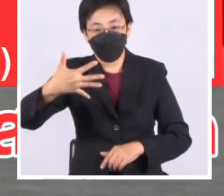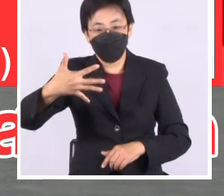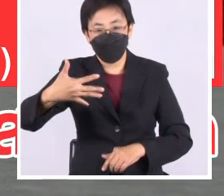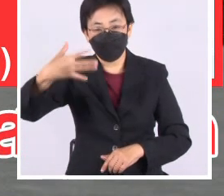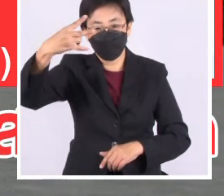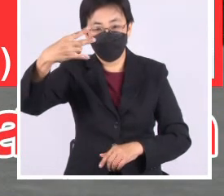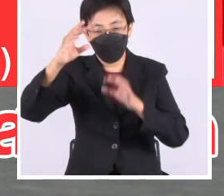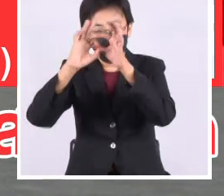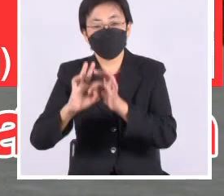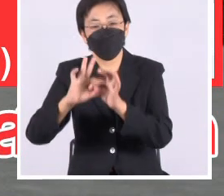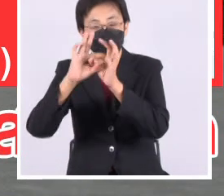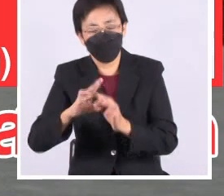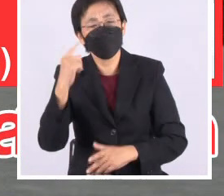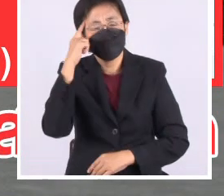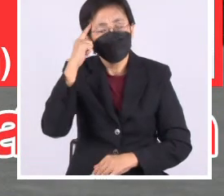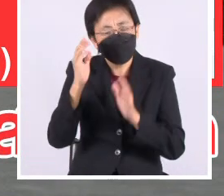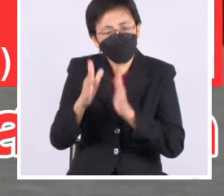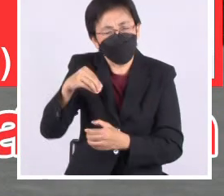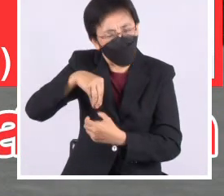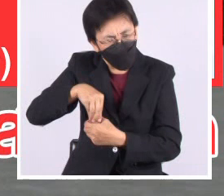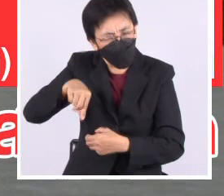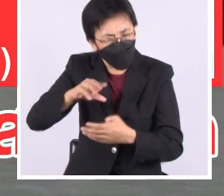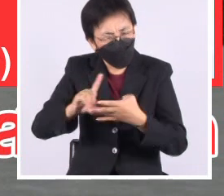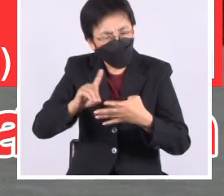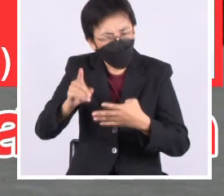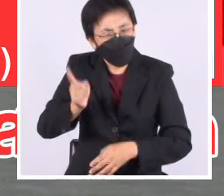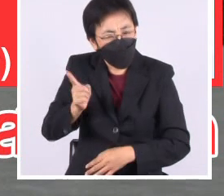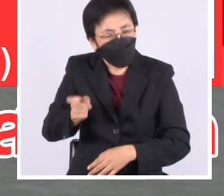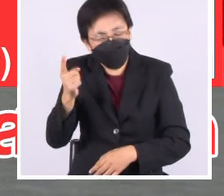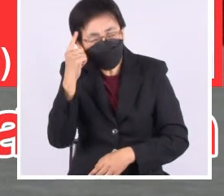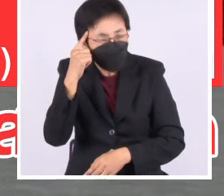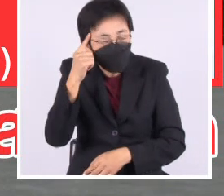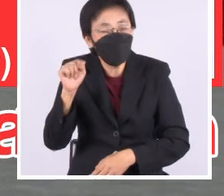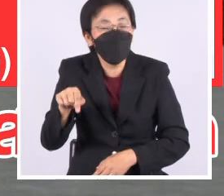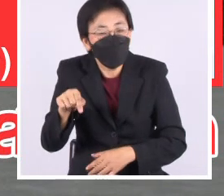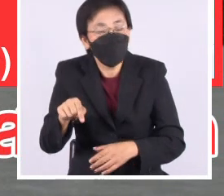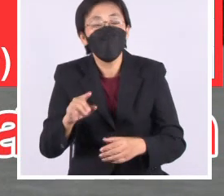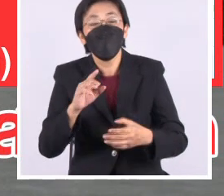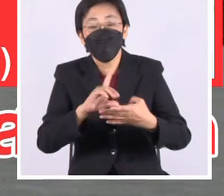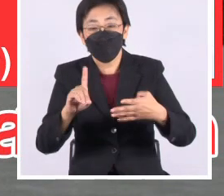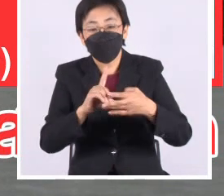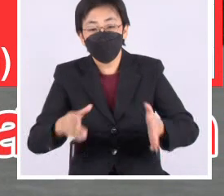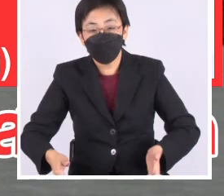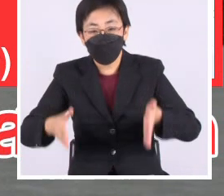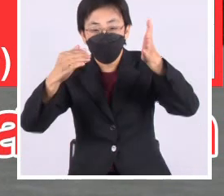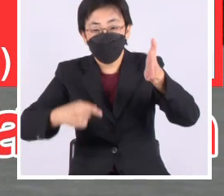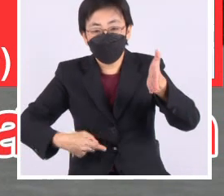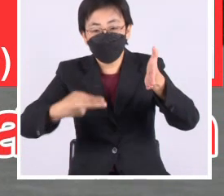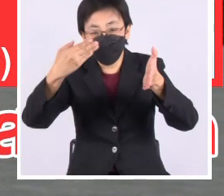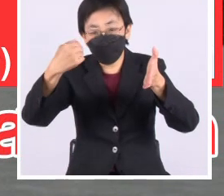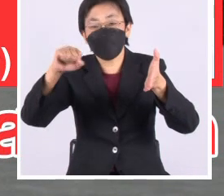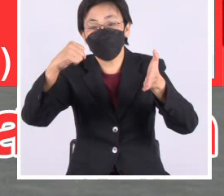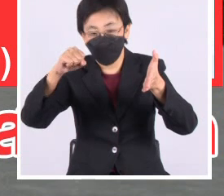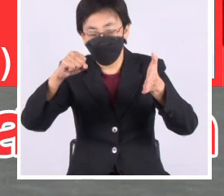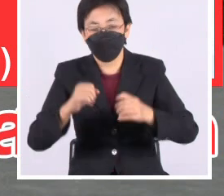ายเนี่ยจะต้องเป็นผู้ที่พักอาศัยอยู่ในคอนโดมิเนียมแห่งนี้แน่นอนคอนโดแห่งนี้มีความสูงใน10ชั้นนะครับจากการสืบสวนของตำร